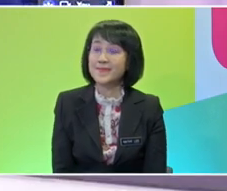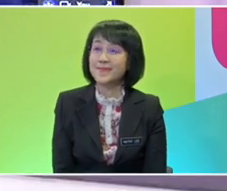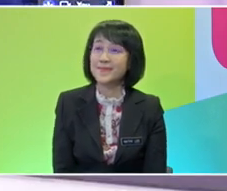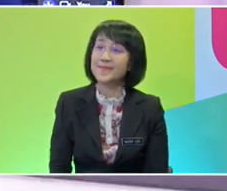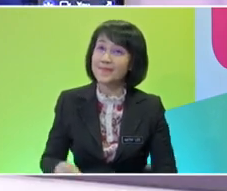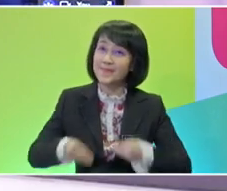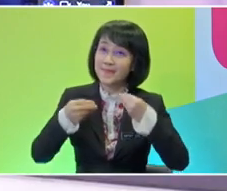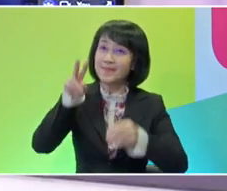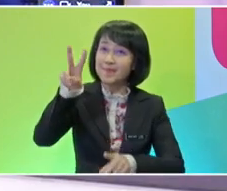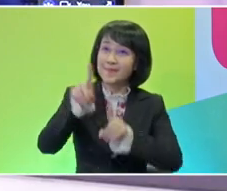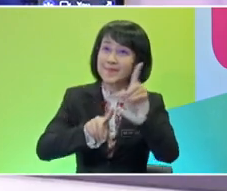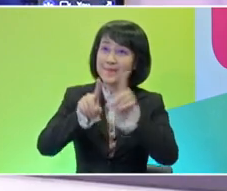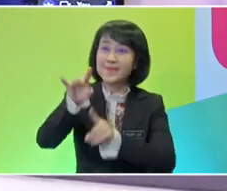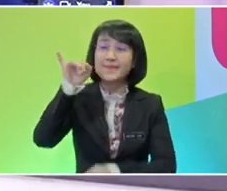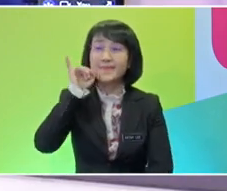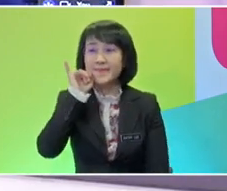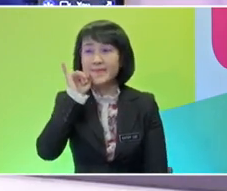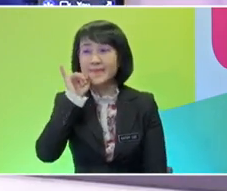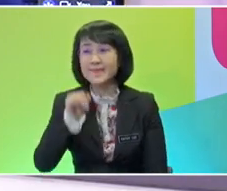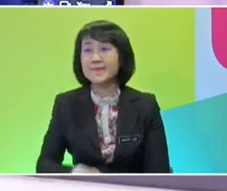dua bintang dekat